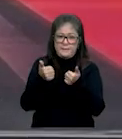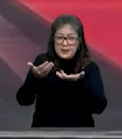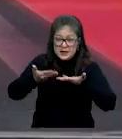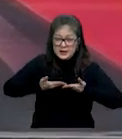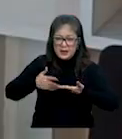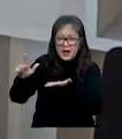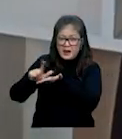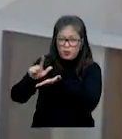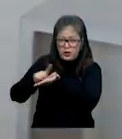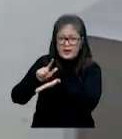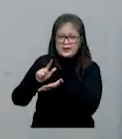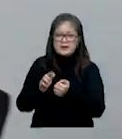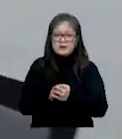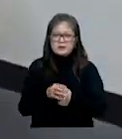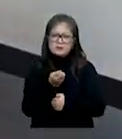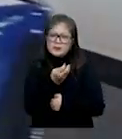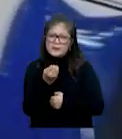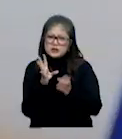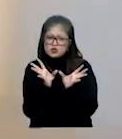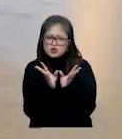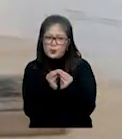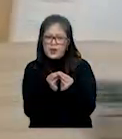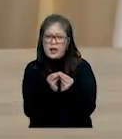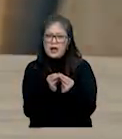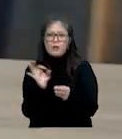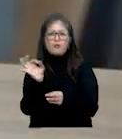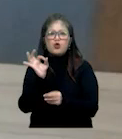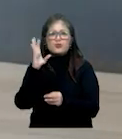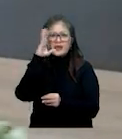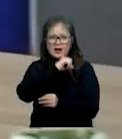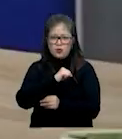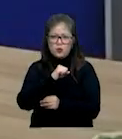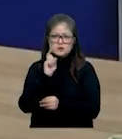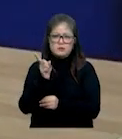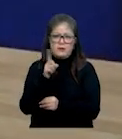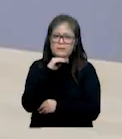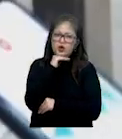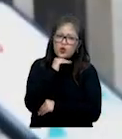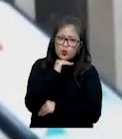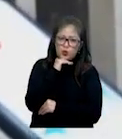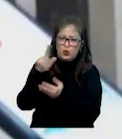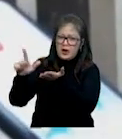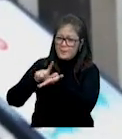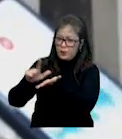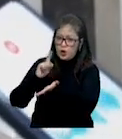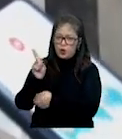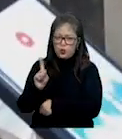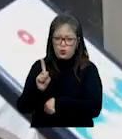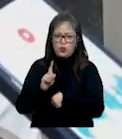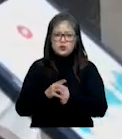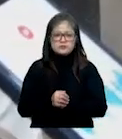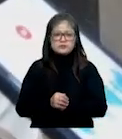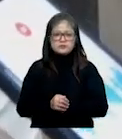bisa memastikan nilai kerugian dan belum bisa memeriksa saksi karena belum ada laporan korban yang merasa dirugikan. Sampai dengan saat